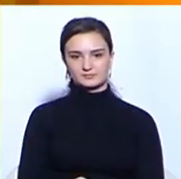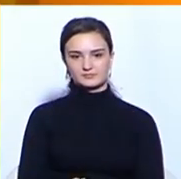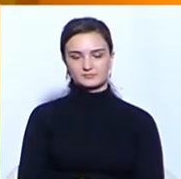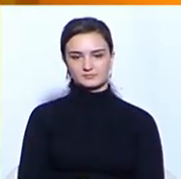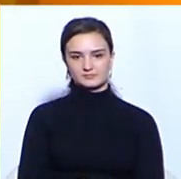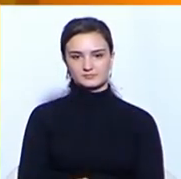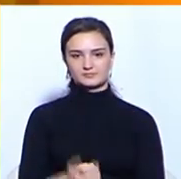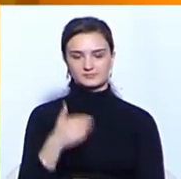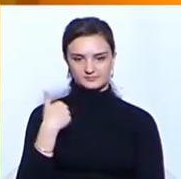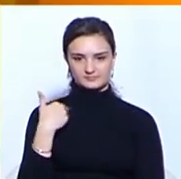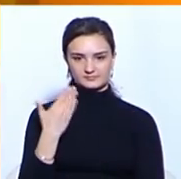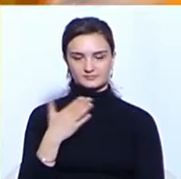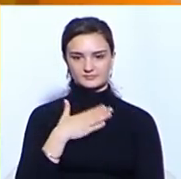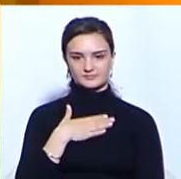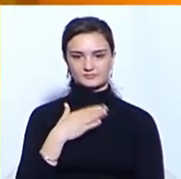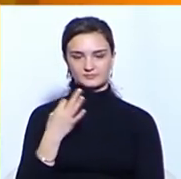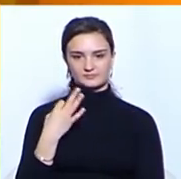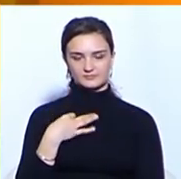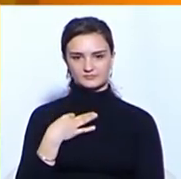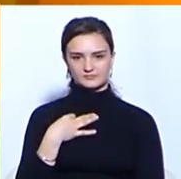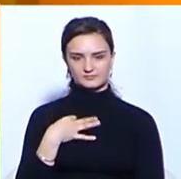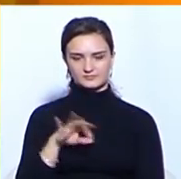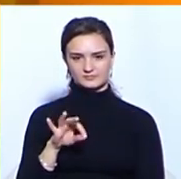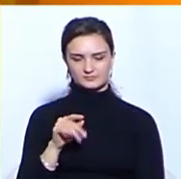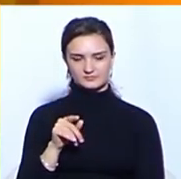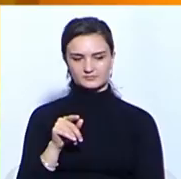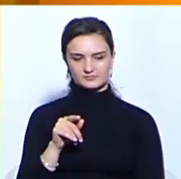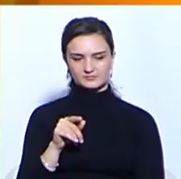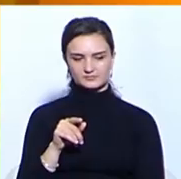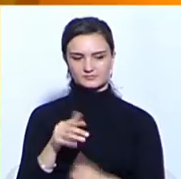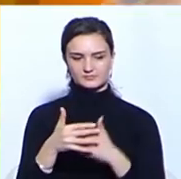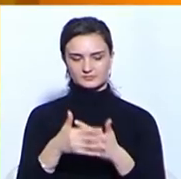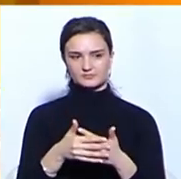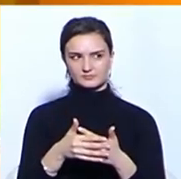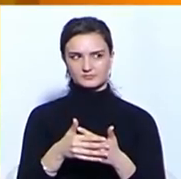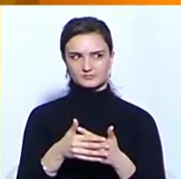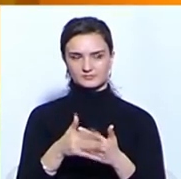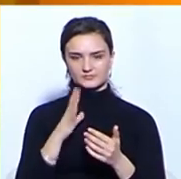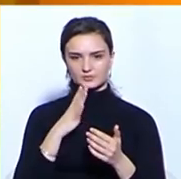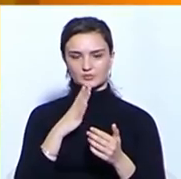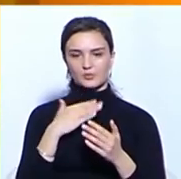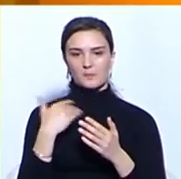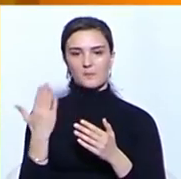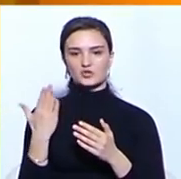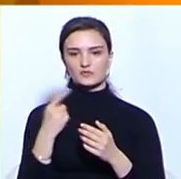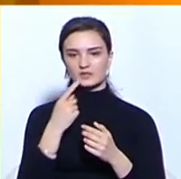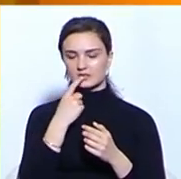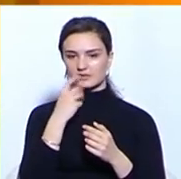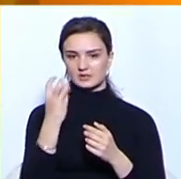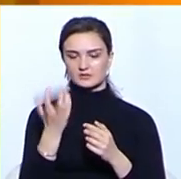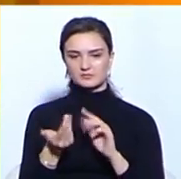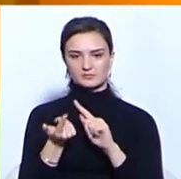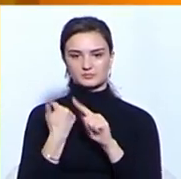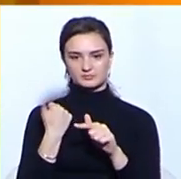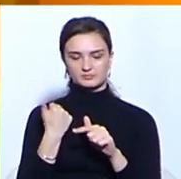დილამშვიდობისა ქალბატონო მარი. ჩემი შვილი არის 29 წლის. გათხოვებამდე მას ამოკვეთეს მარჯვენა ეს საკეთეთ საკვერცხებს